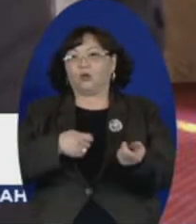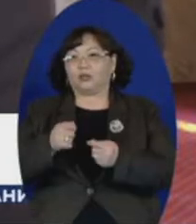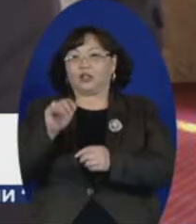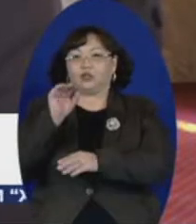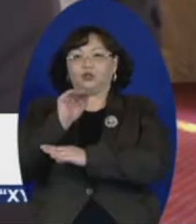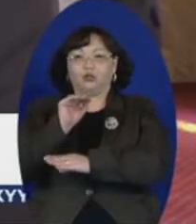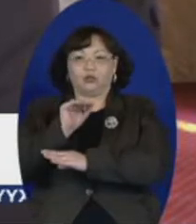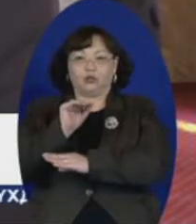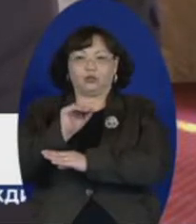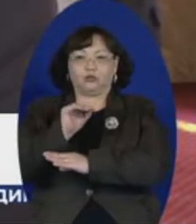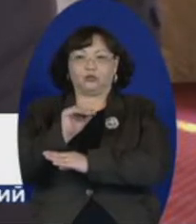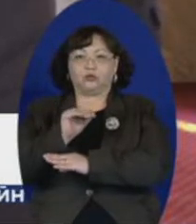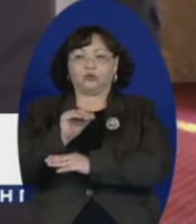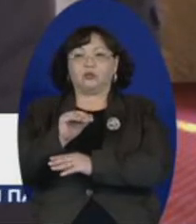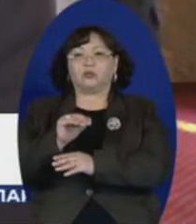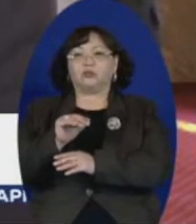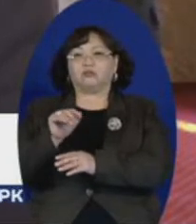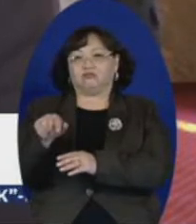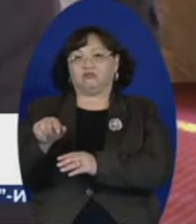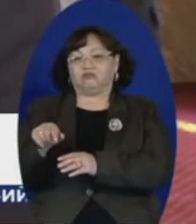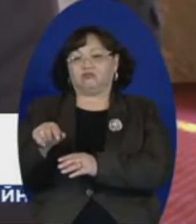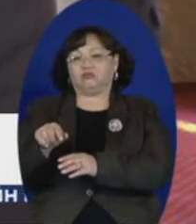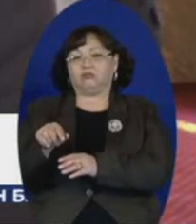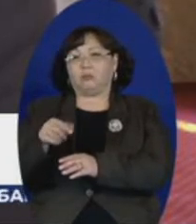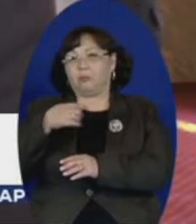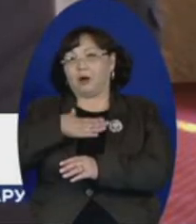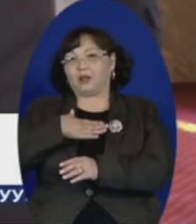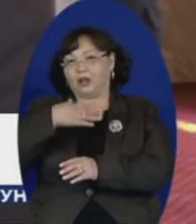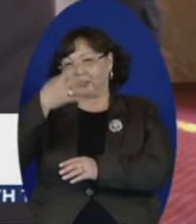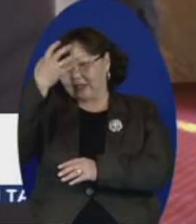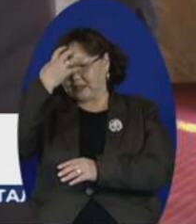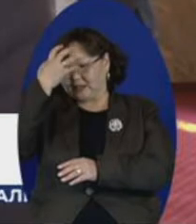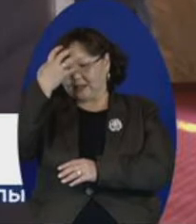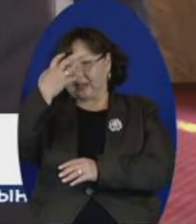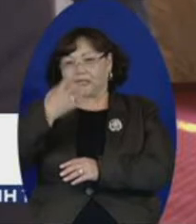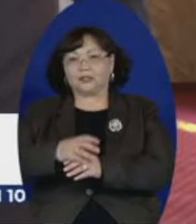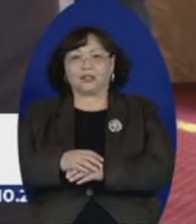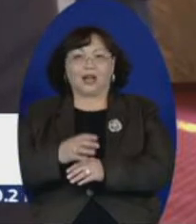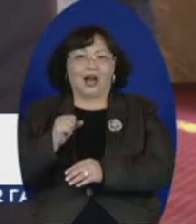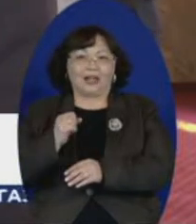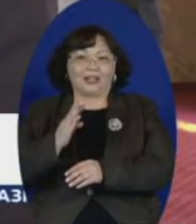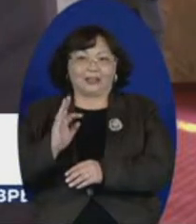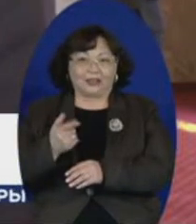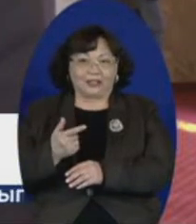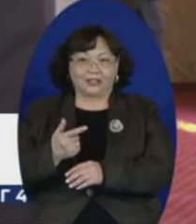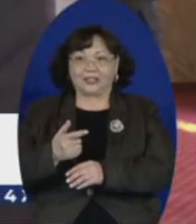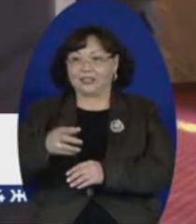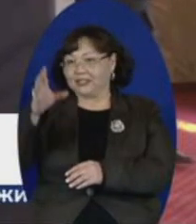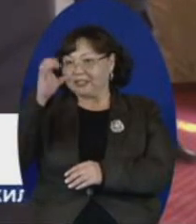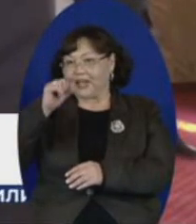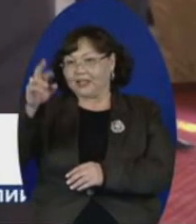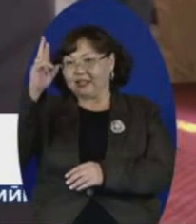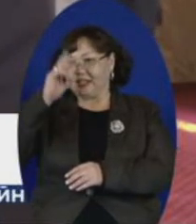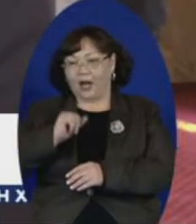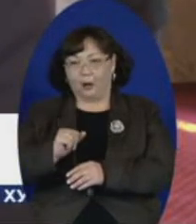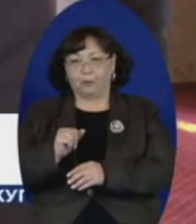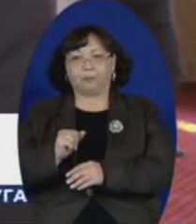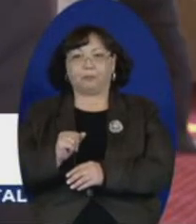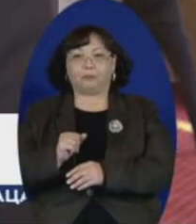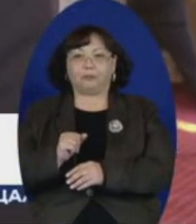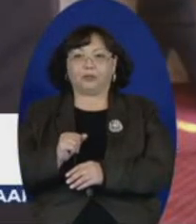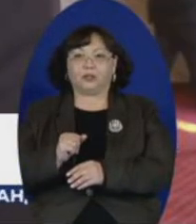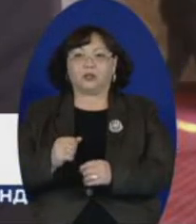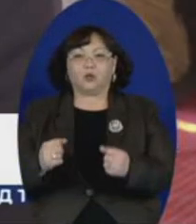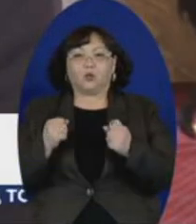төлөөлөгчийн газрын хувьч гэсэн манай засгийн газрын агентлаг бүх одоо сайт яам